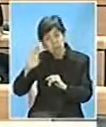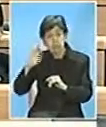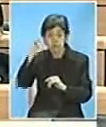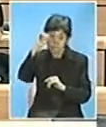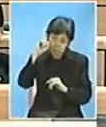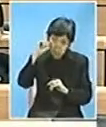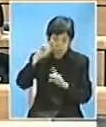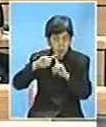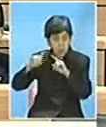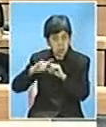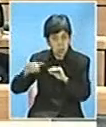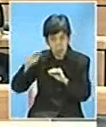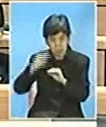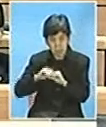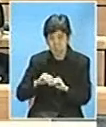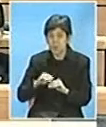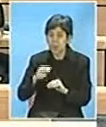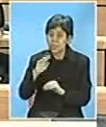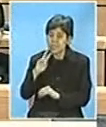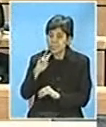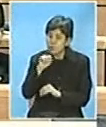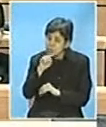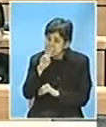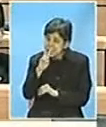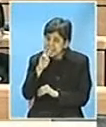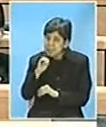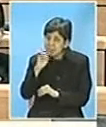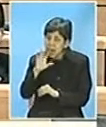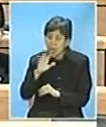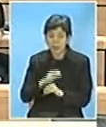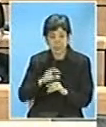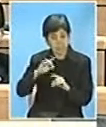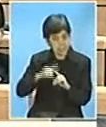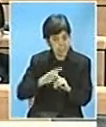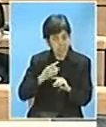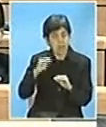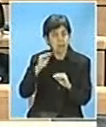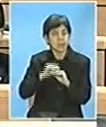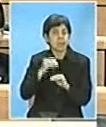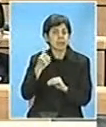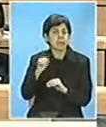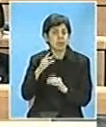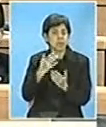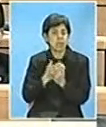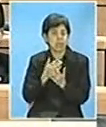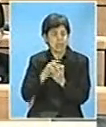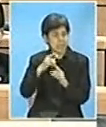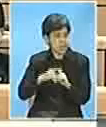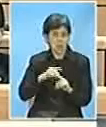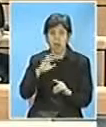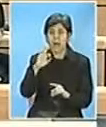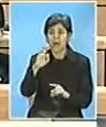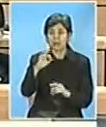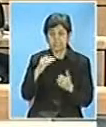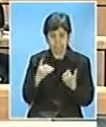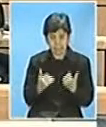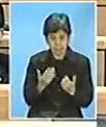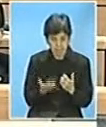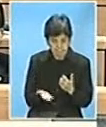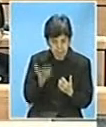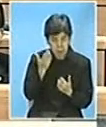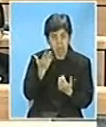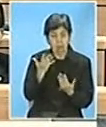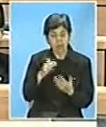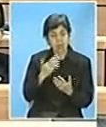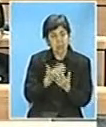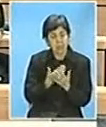จะขึ้นกิโลละ75ตังค์ต่อกิโลต่อเดือน12เดือนเป็นเงิน9บาทต่อเดือนดังนั้นเองปัจจุบันนี้ขึ้นมา2เดือนแล้ว